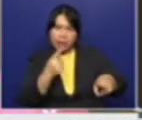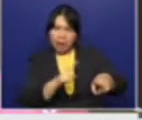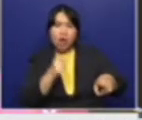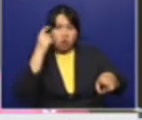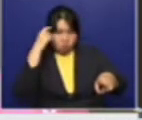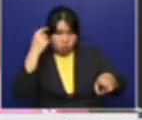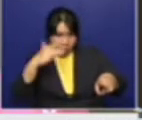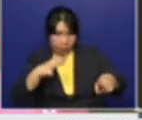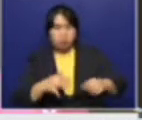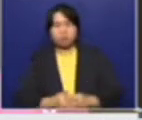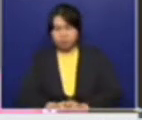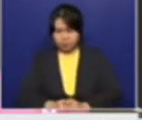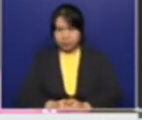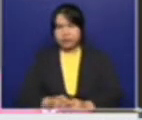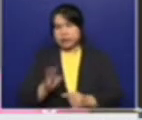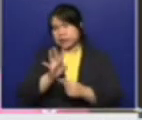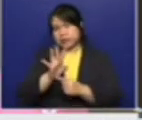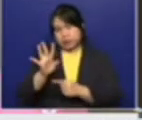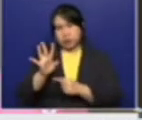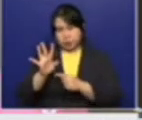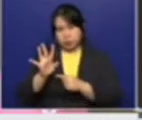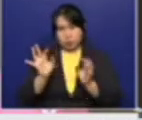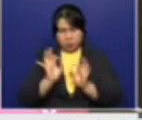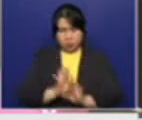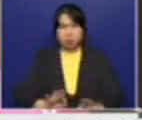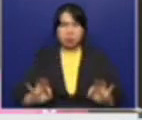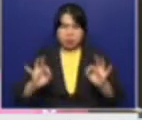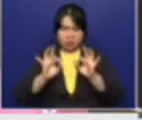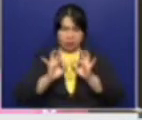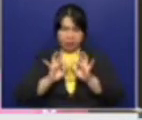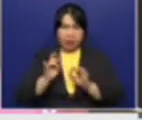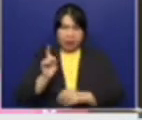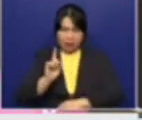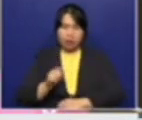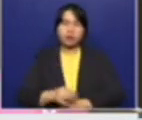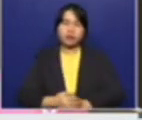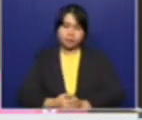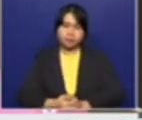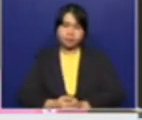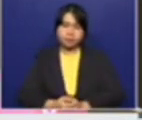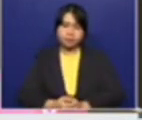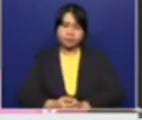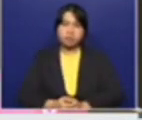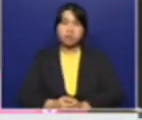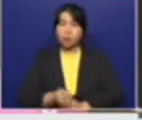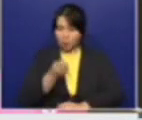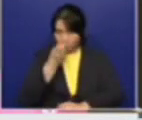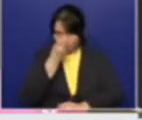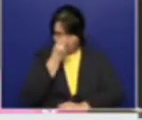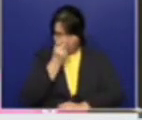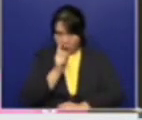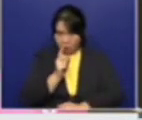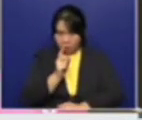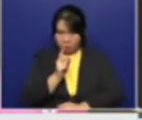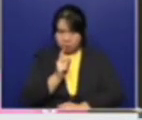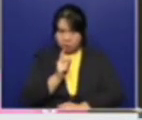ข้อที่4ที่เป็นประเด็นสำคัญหลายเรื่องในสภาแห่งนี้เราลงมติ